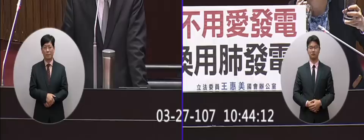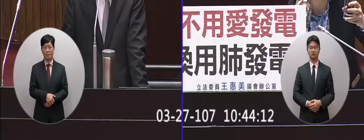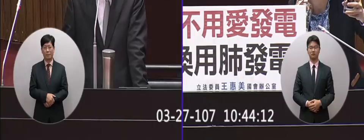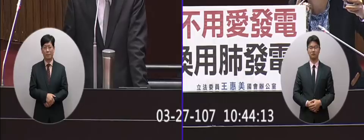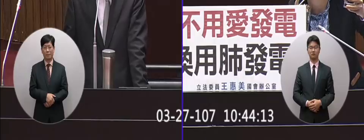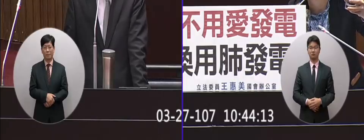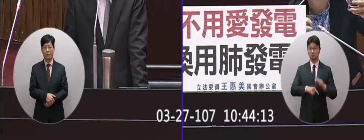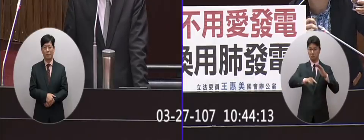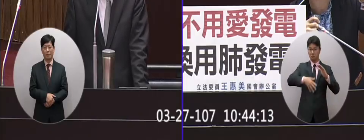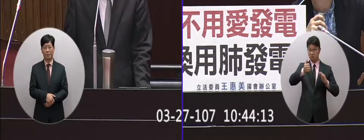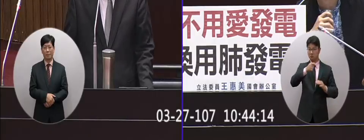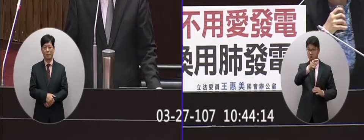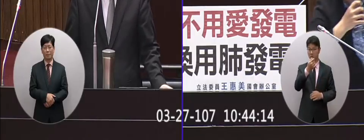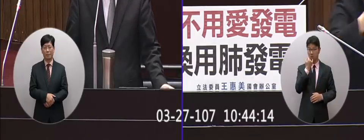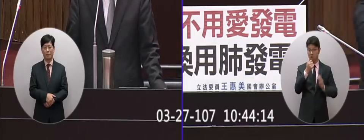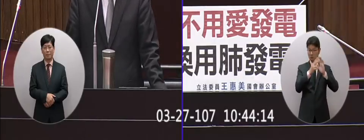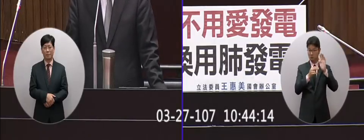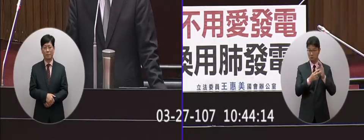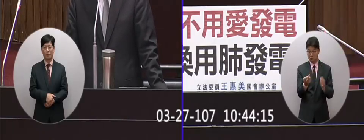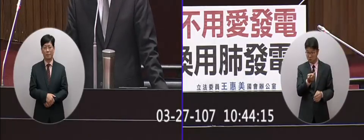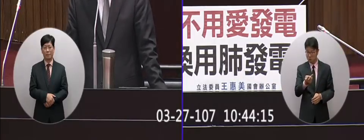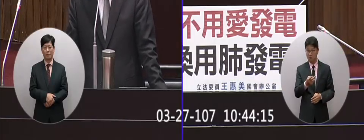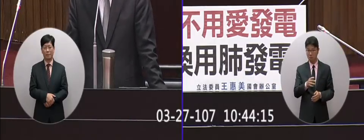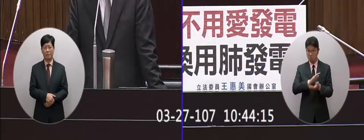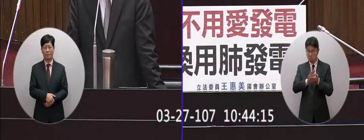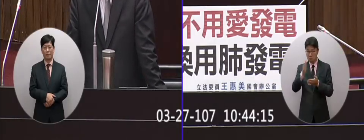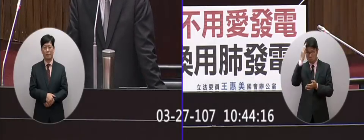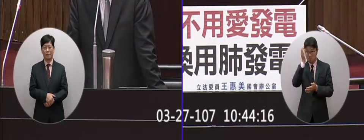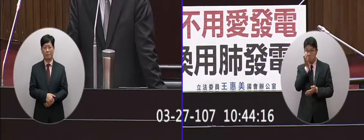院长，你能告诉我哪一个是干净的煤吗？